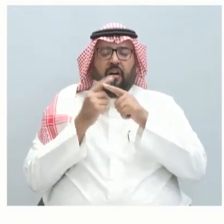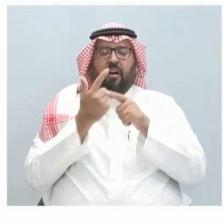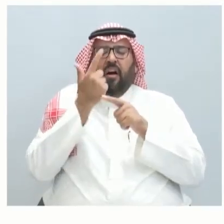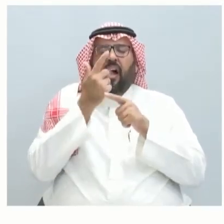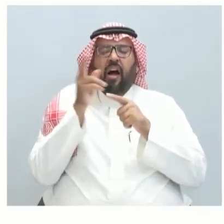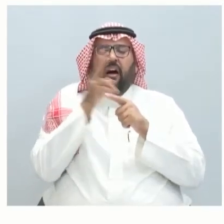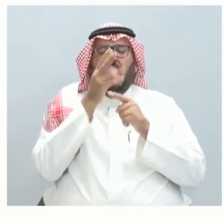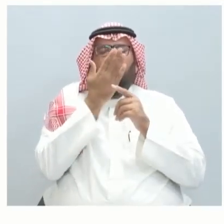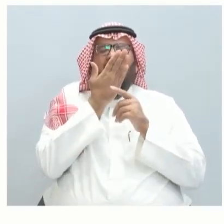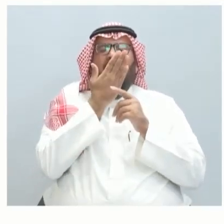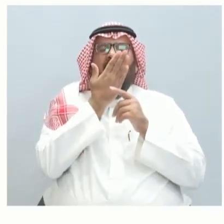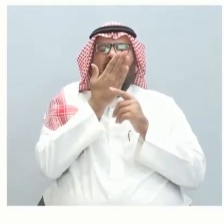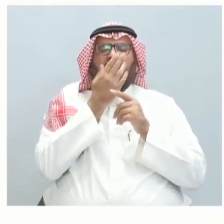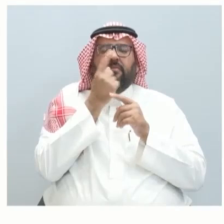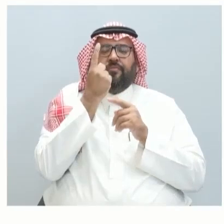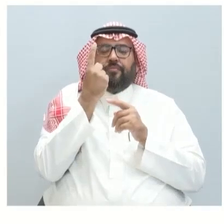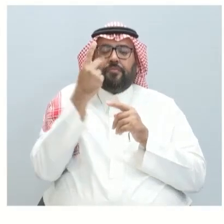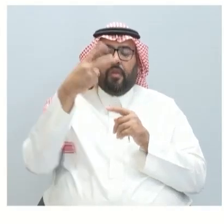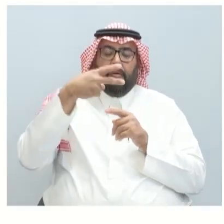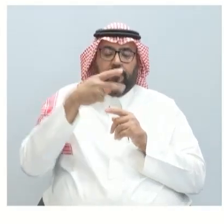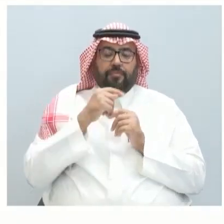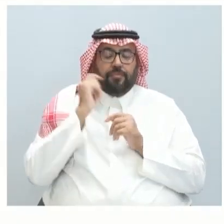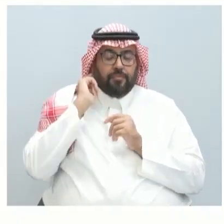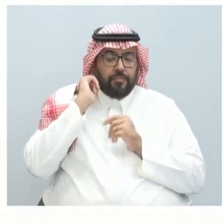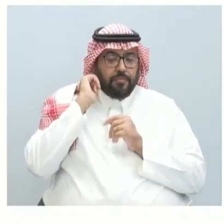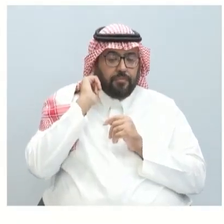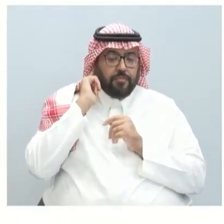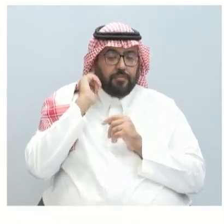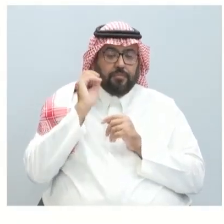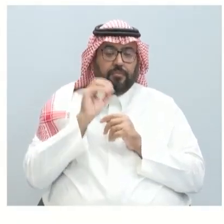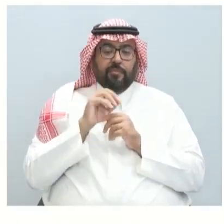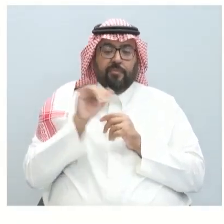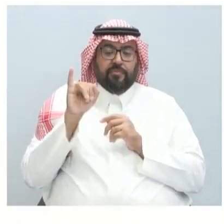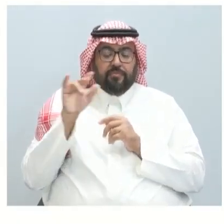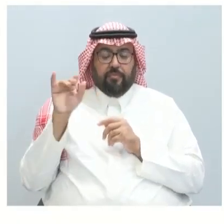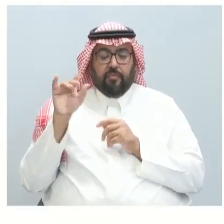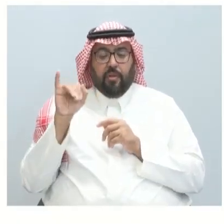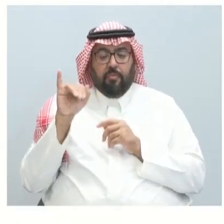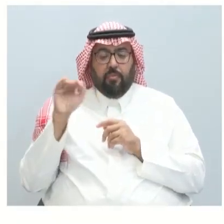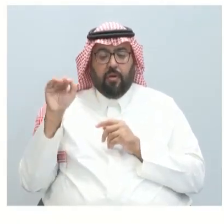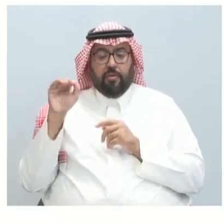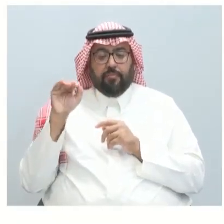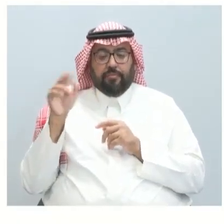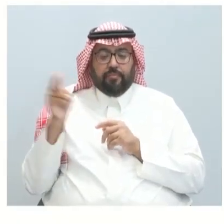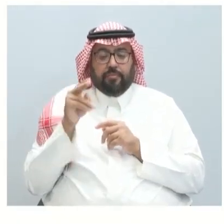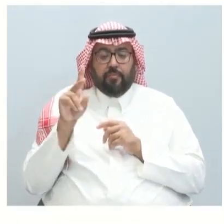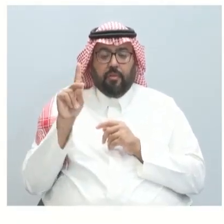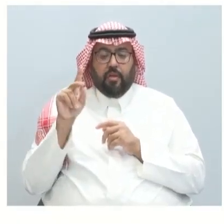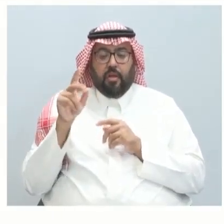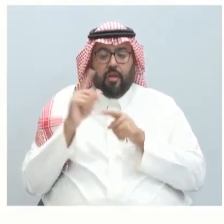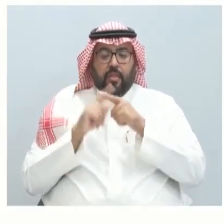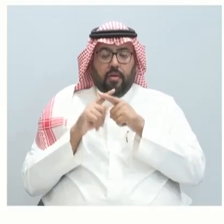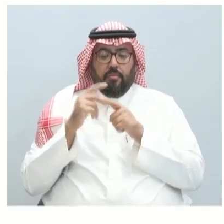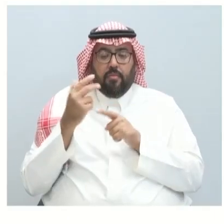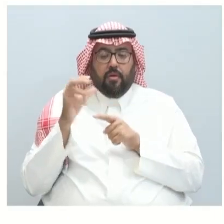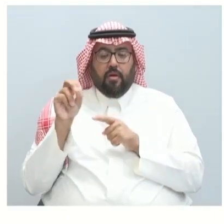كم 21 اذا نستطيع اجابه بهذا الشكل المحيط يساوي طاء مضروبا في